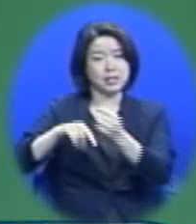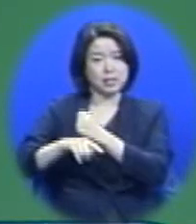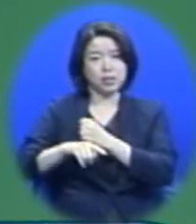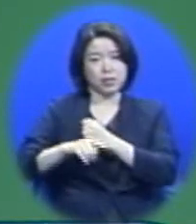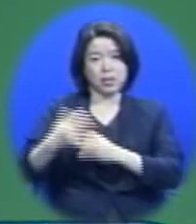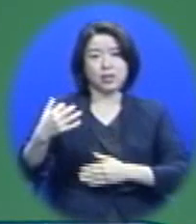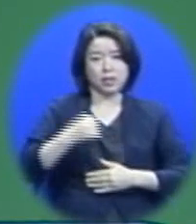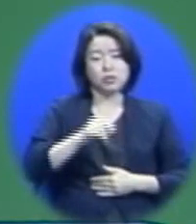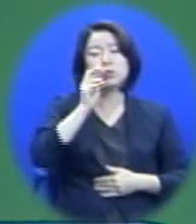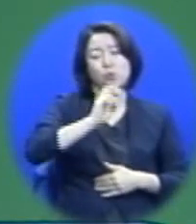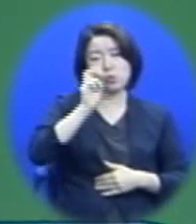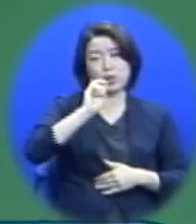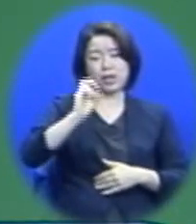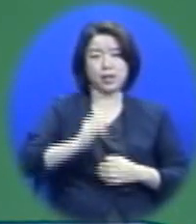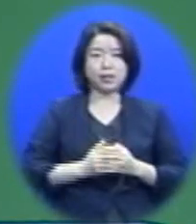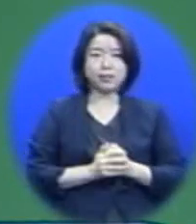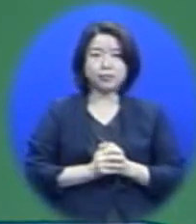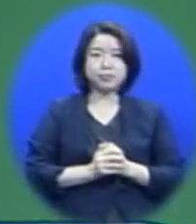노래하겠다.